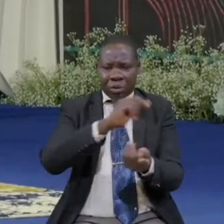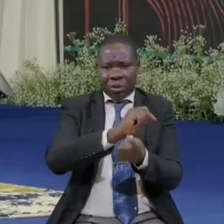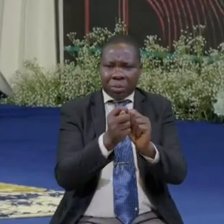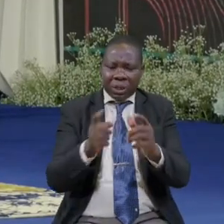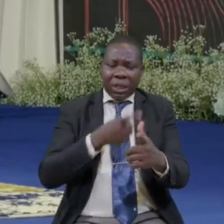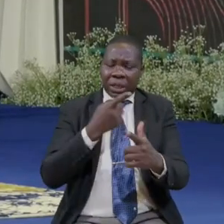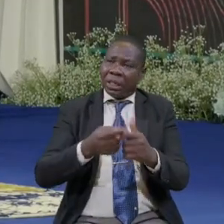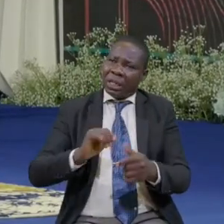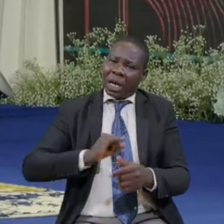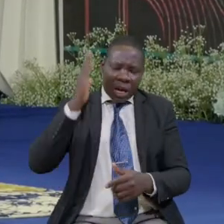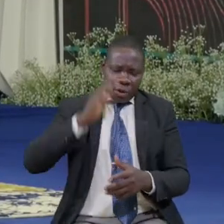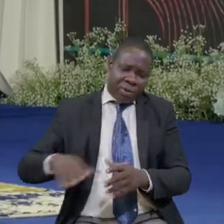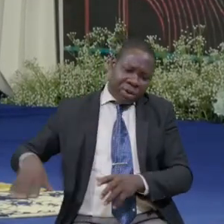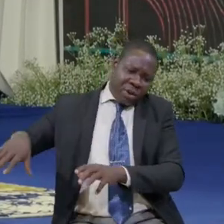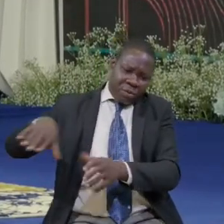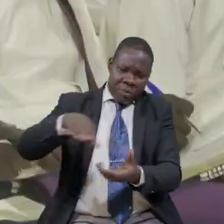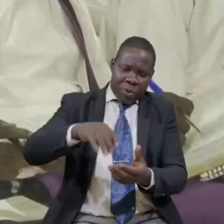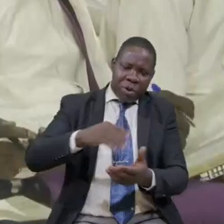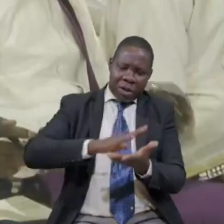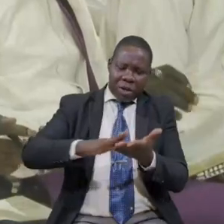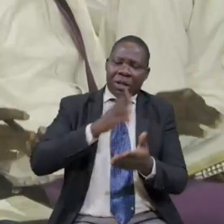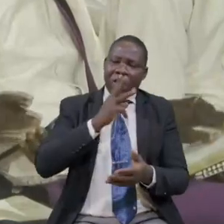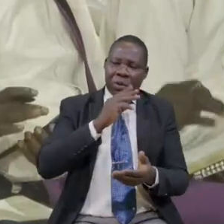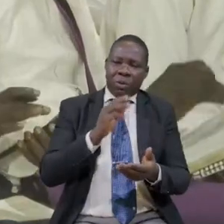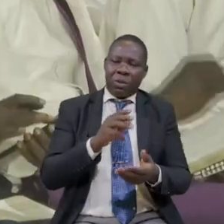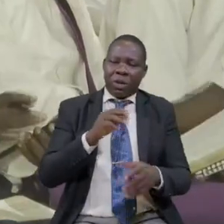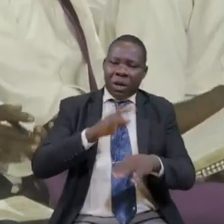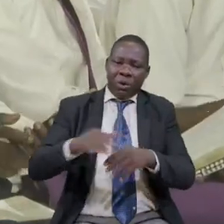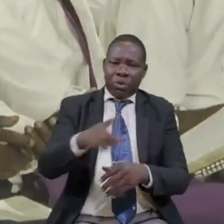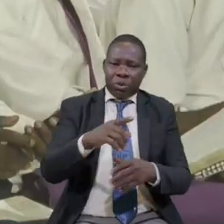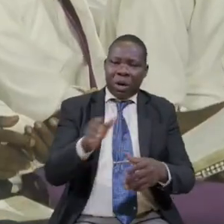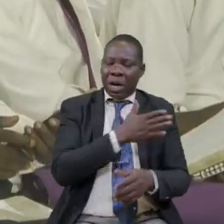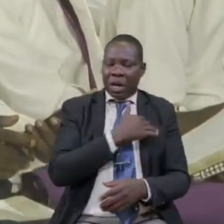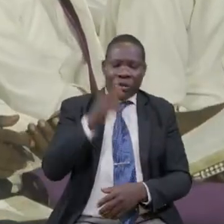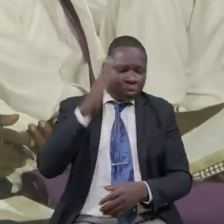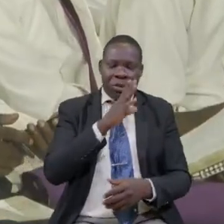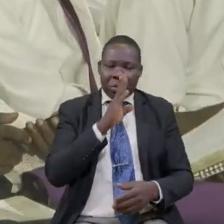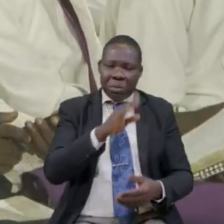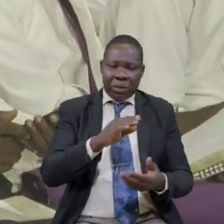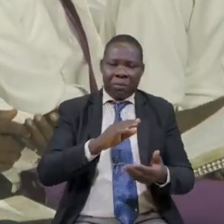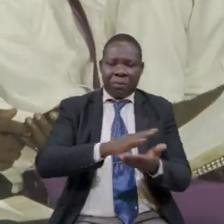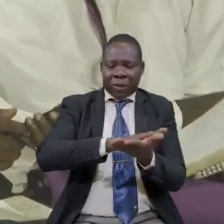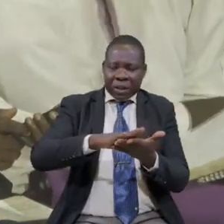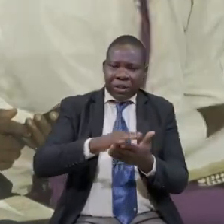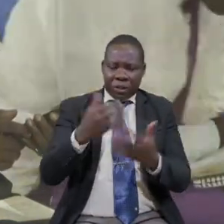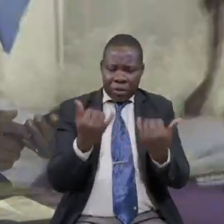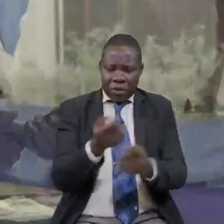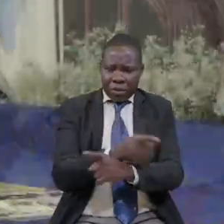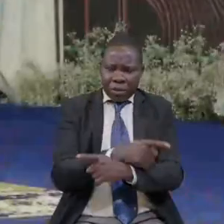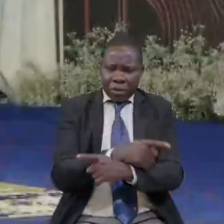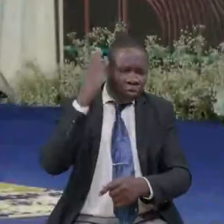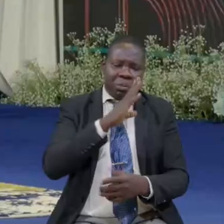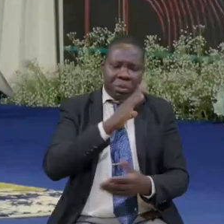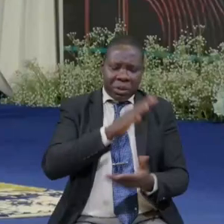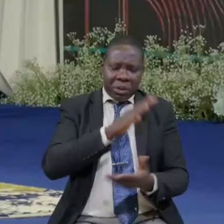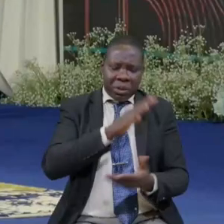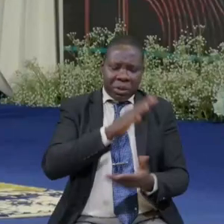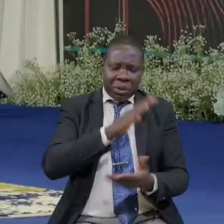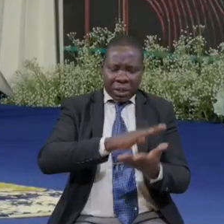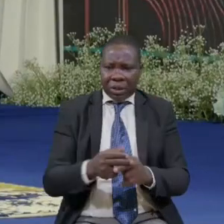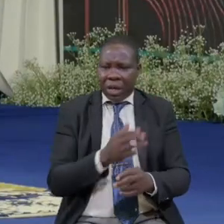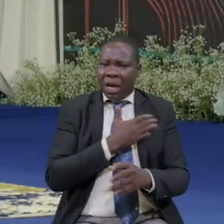je répandrai sur vous une eau pure et vous serez purifiés. Ce soir, vous serez purifiés. Je vous purifierai